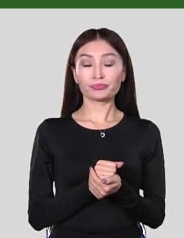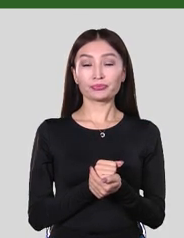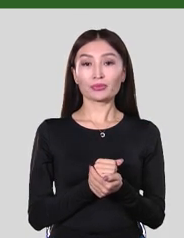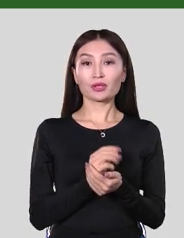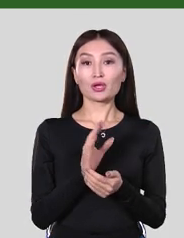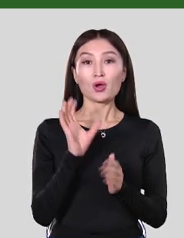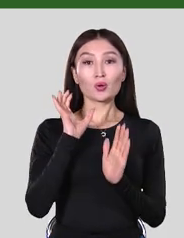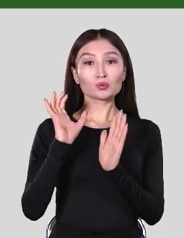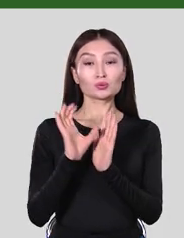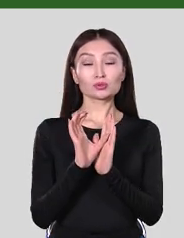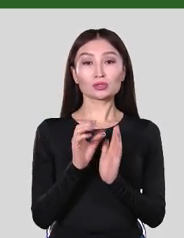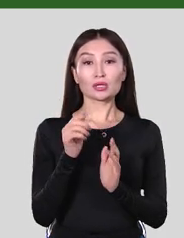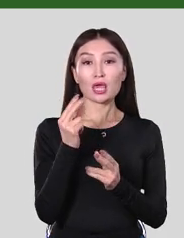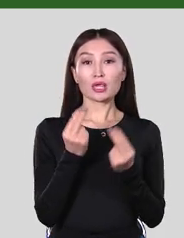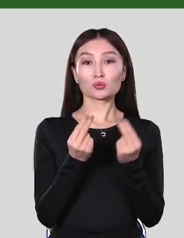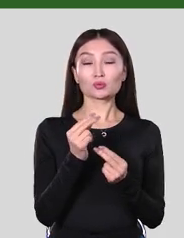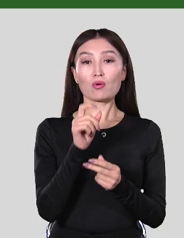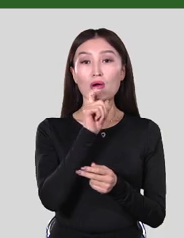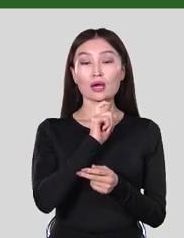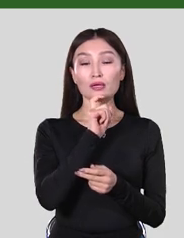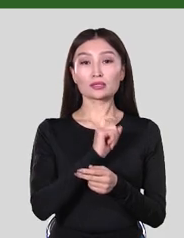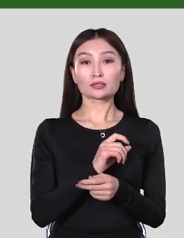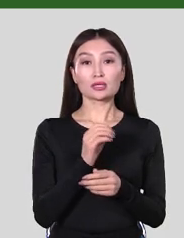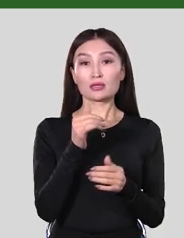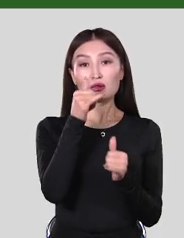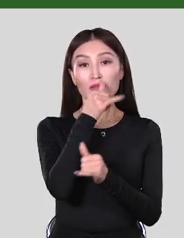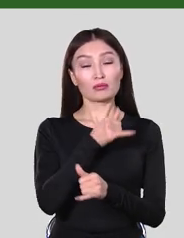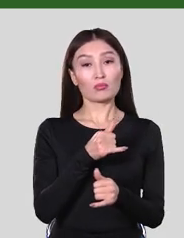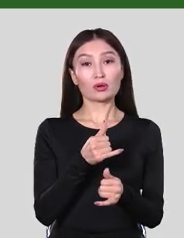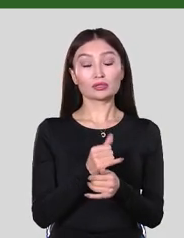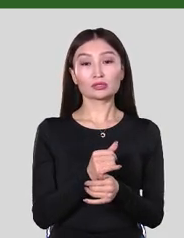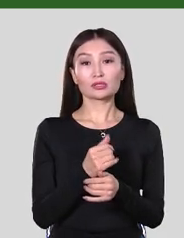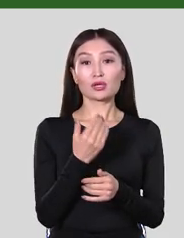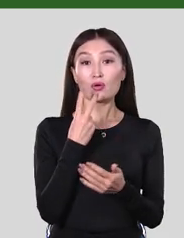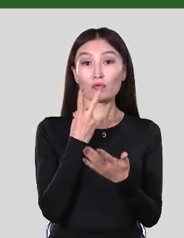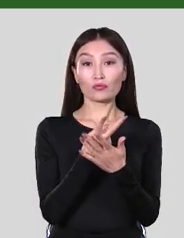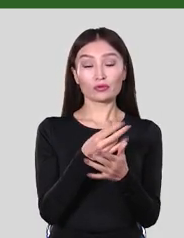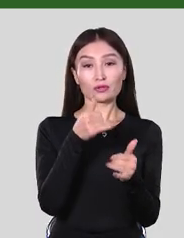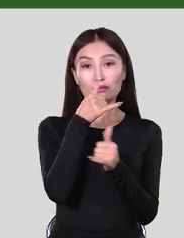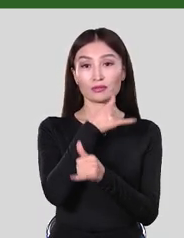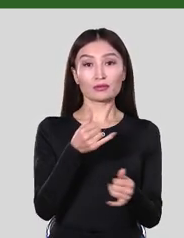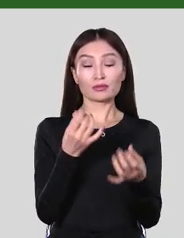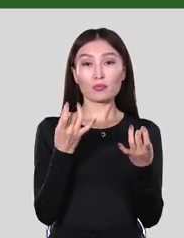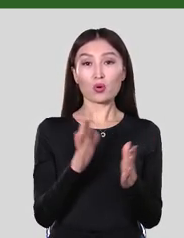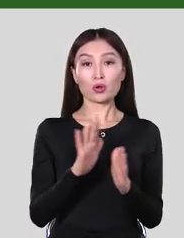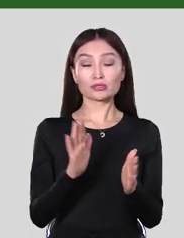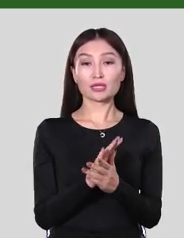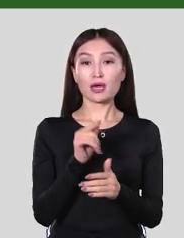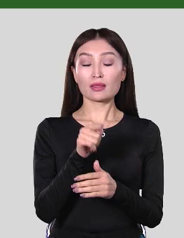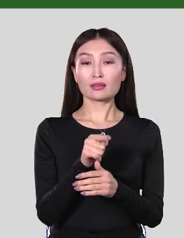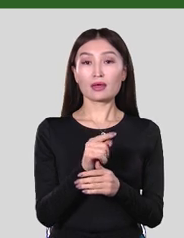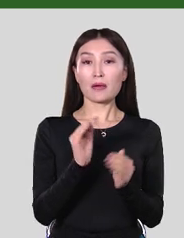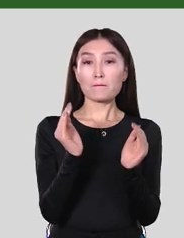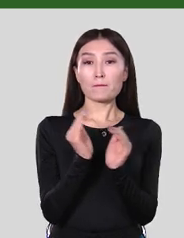А вот услышать и грунтовую обезьяну нам не удастся. Да и увидеть ее не так-то просто, ведь она